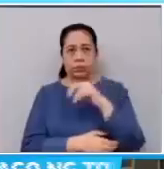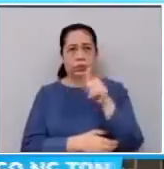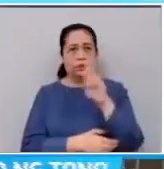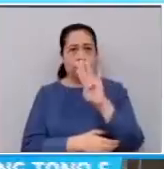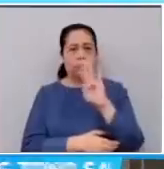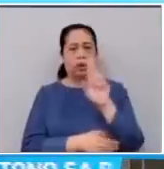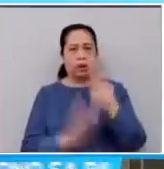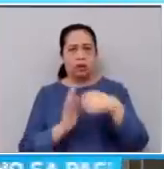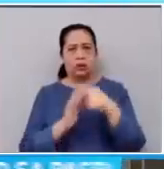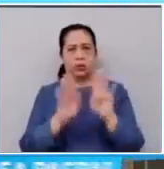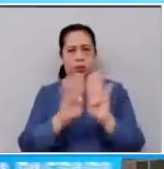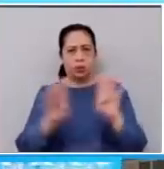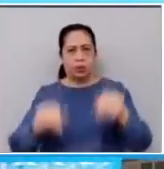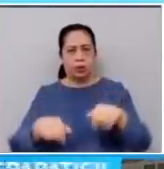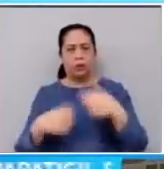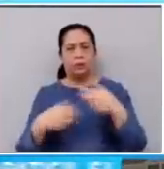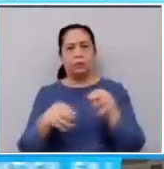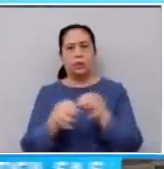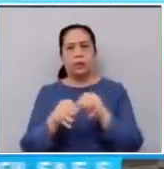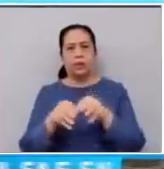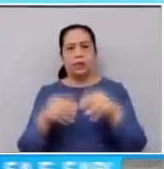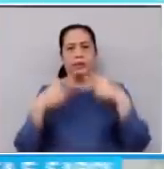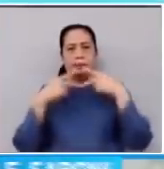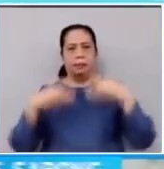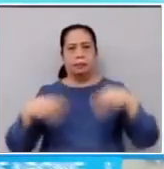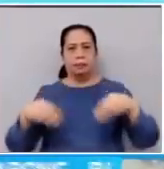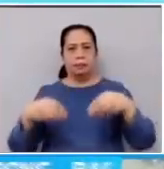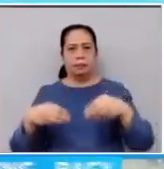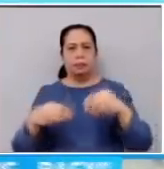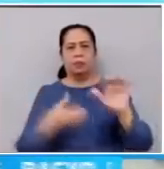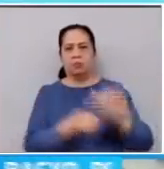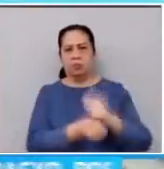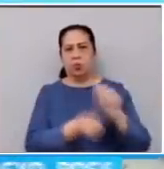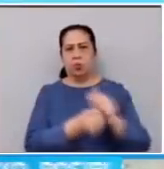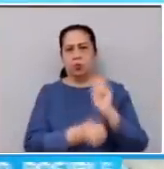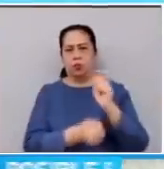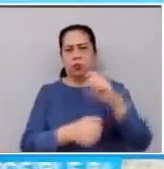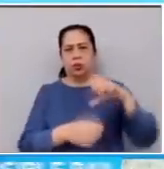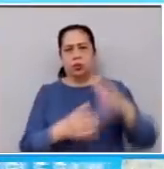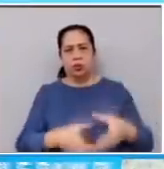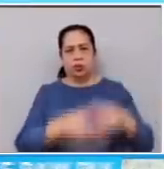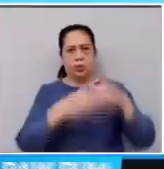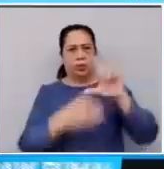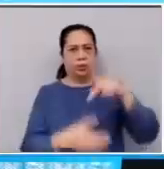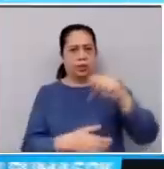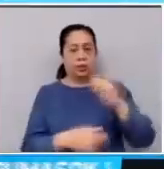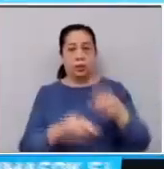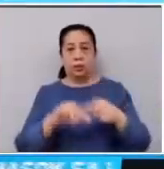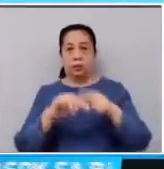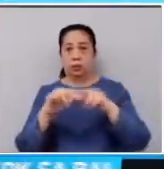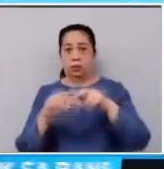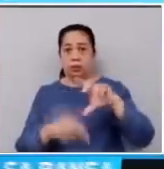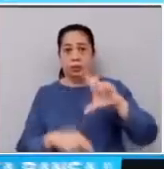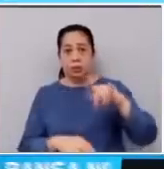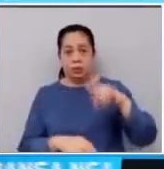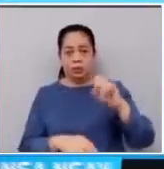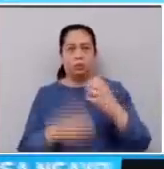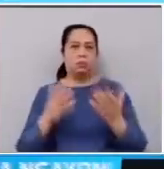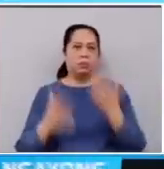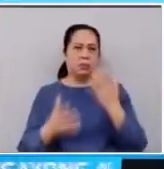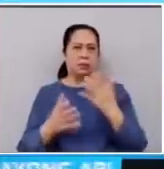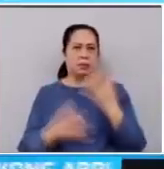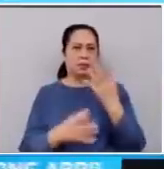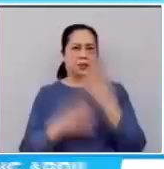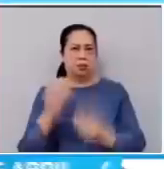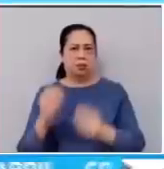bukas dito sa Marikina Public Market. Mabilis din silang maubusan ng LPG. Ngayon lalo pang tumataas ang presyo nito, baka raw maubusan na rin sila ng